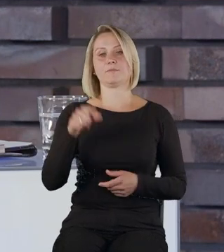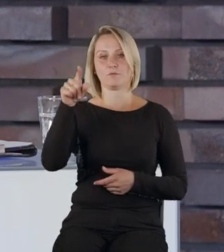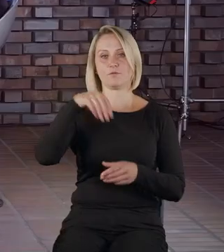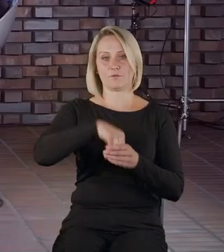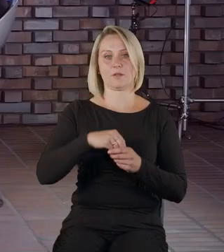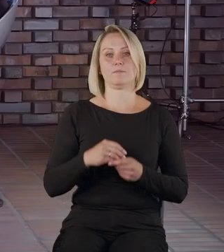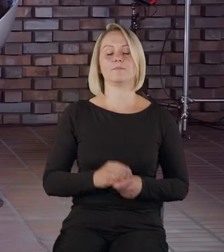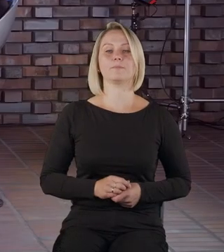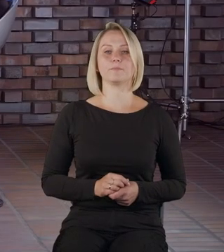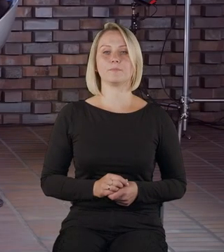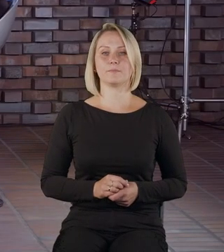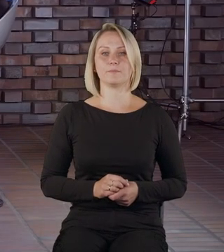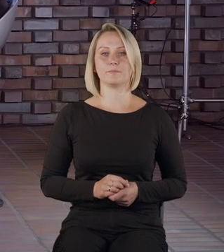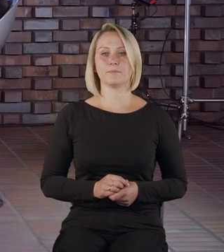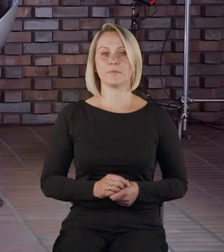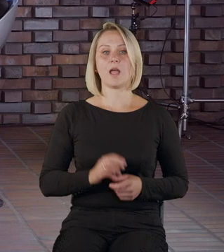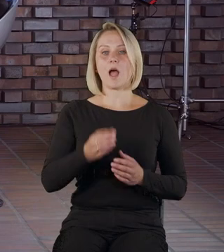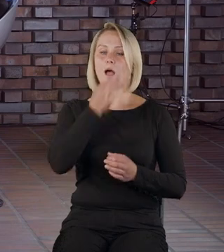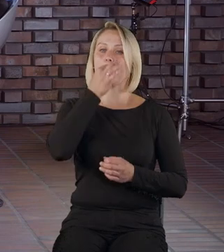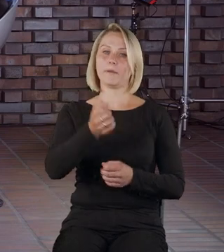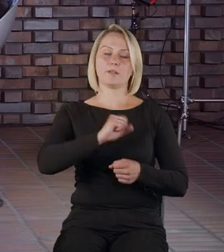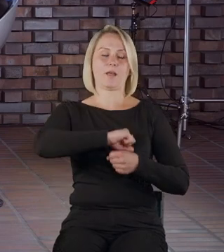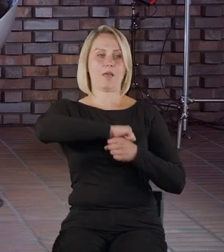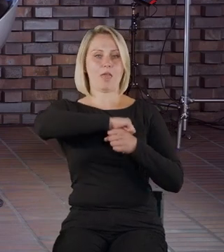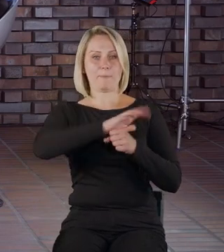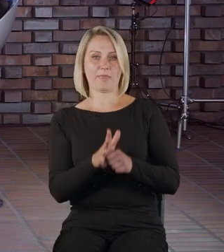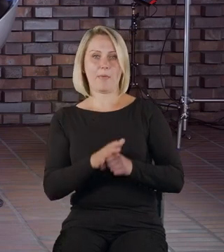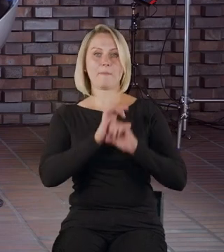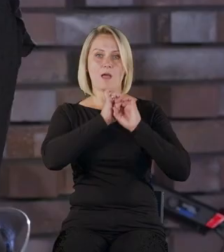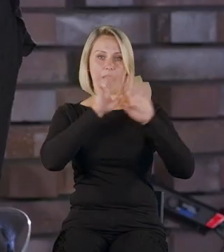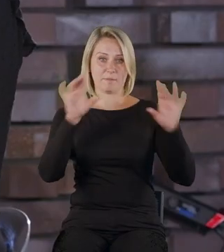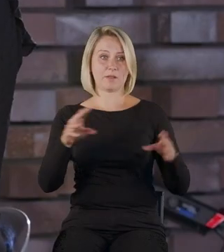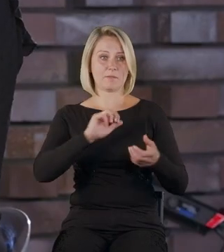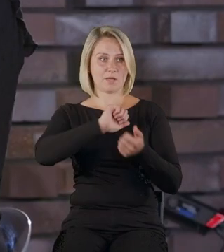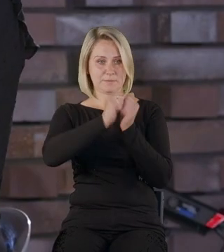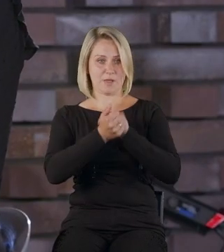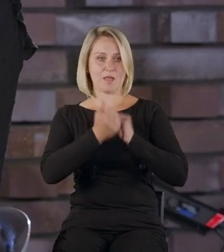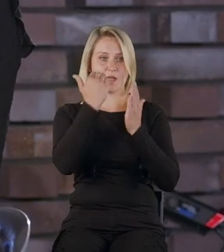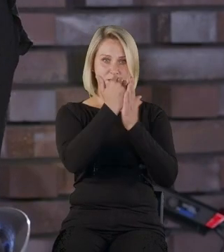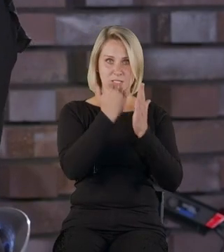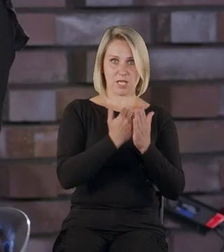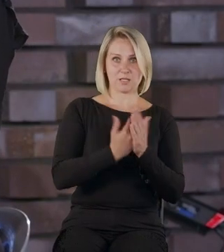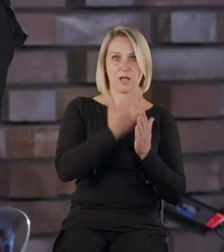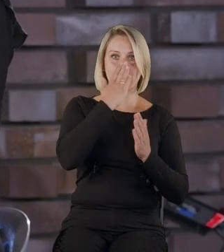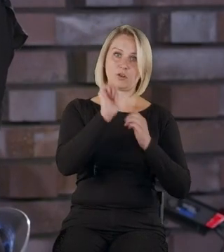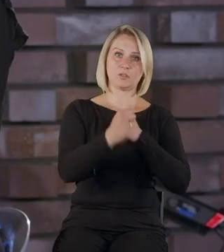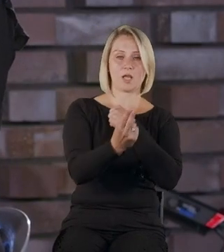Maturalnych. A czy w związku ze stanem epidemii w Polsce zostały zmienione zasady rekrutacji na studia?